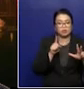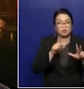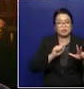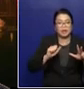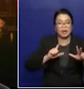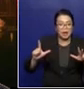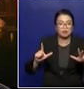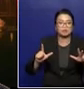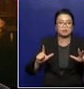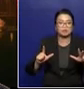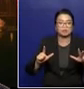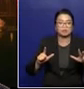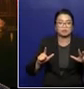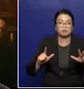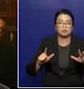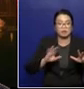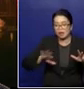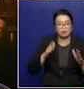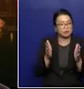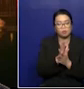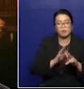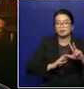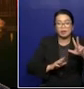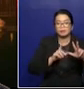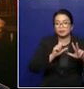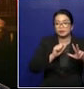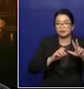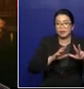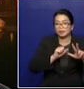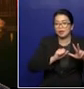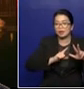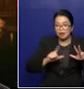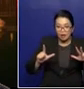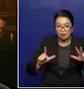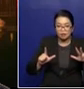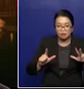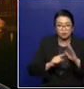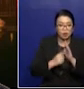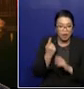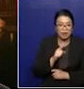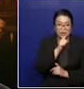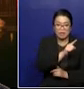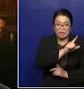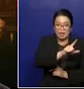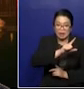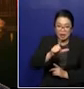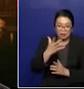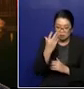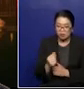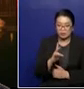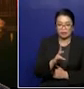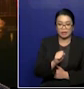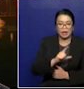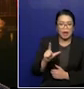เศษออกนะฮะ 3 แสนล้านเนี่ยก็ท่านขอไป1ล้านล้านเนี่ยอีก7แสนล้านไปอยู่ที่ไหน